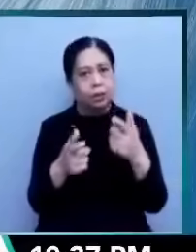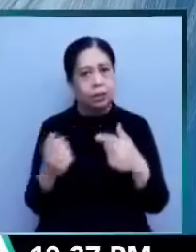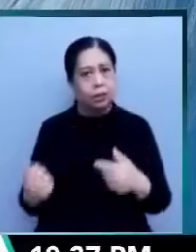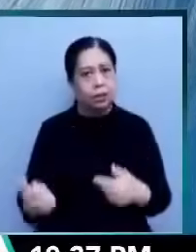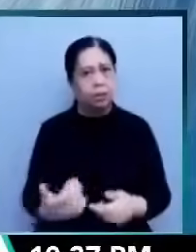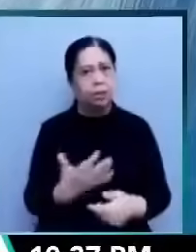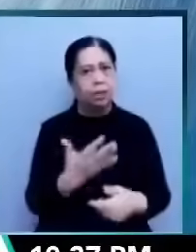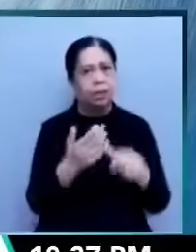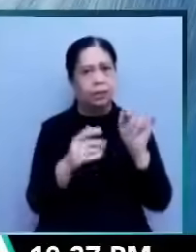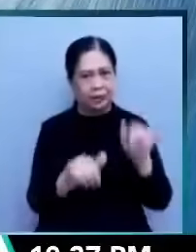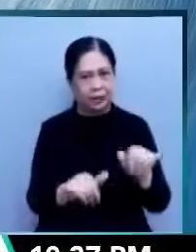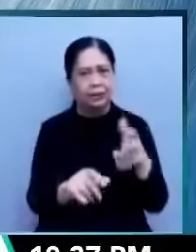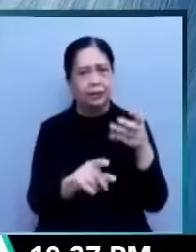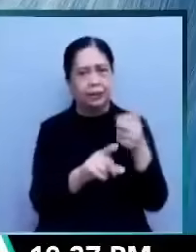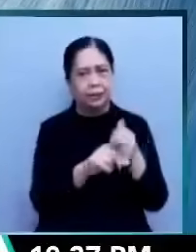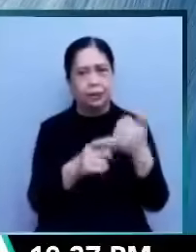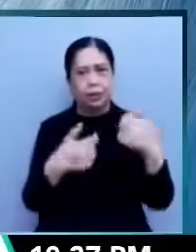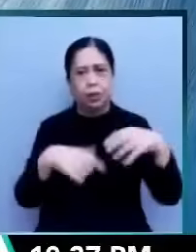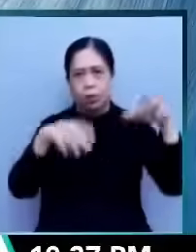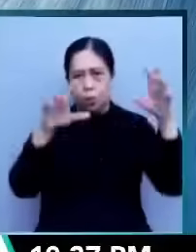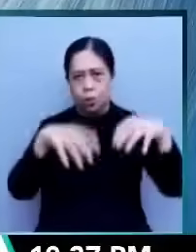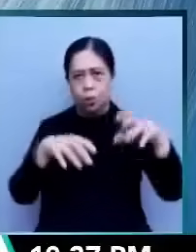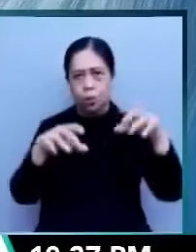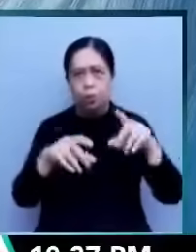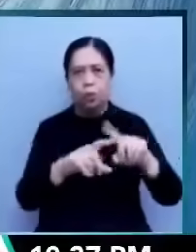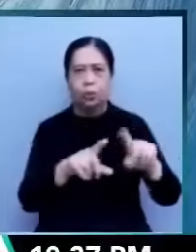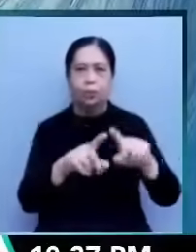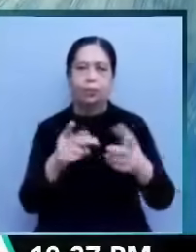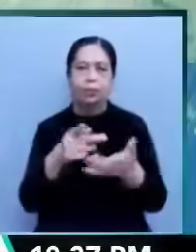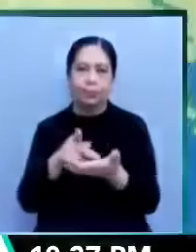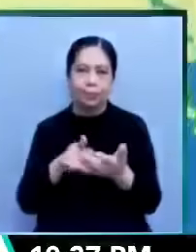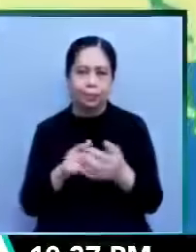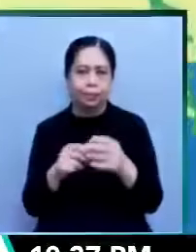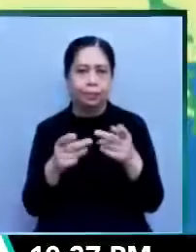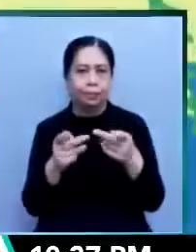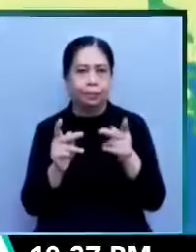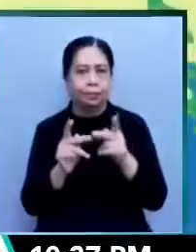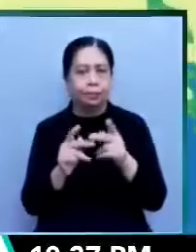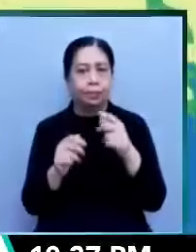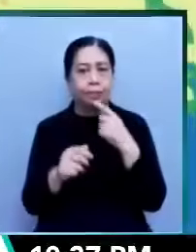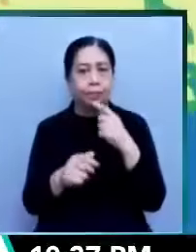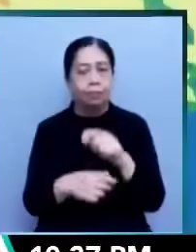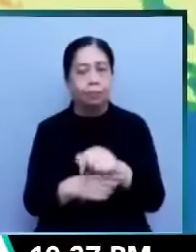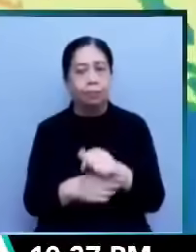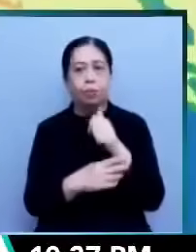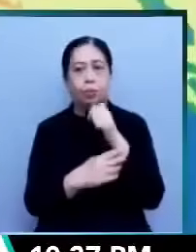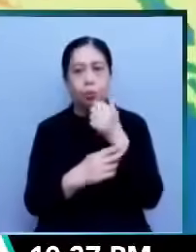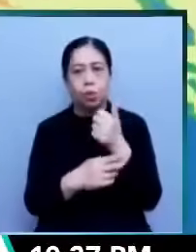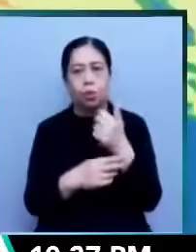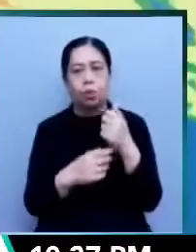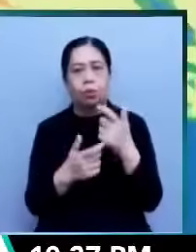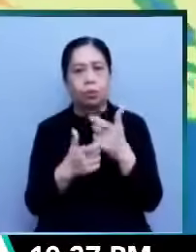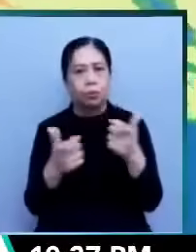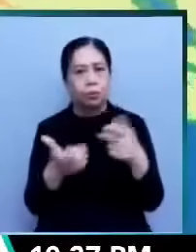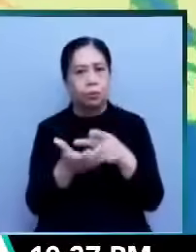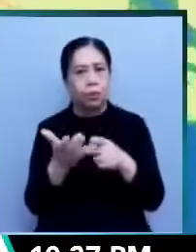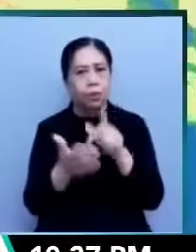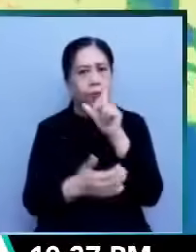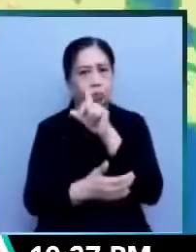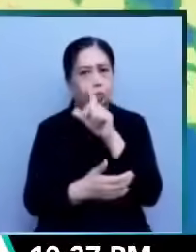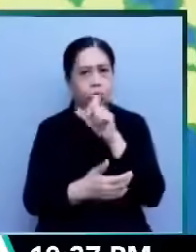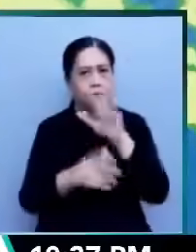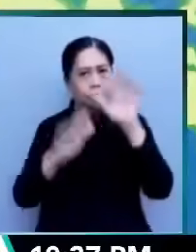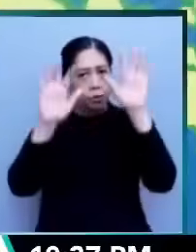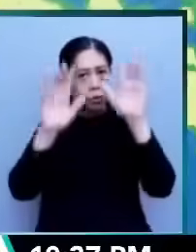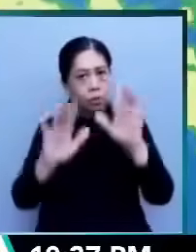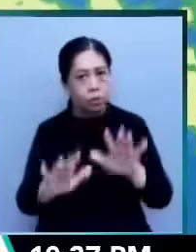ang magpapaulan sa ilang lugar. Sa datos ng Metro Weather, bukas po malaking bahagi ng Luzon ang uulanin. Inaasahan